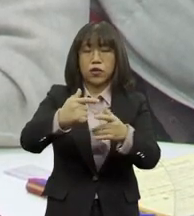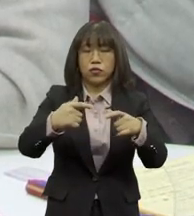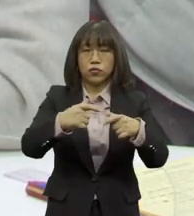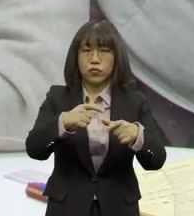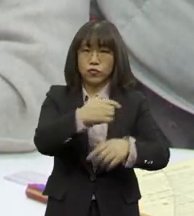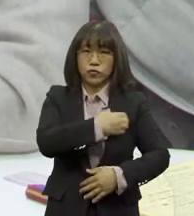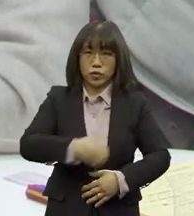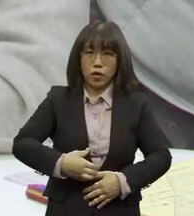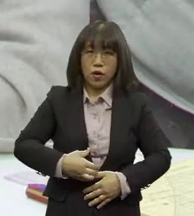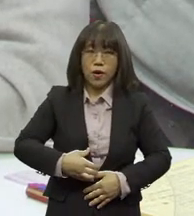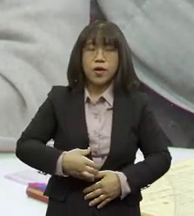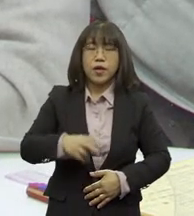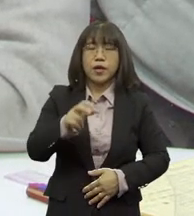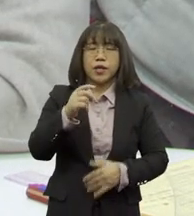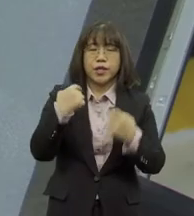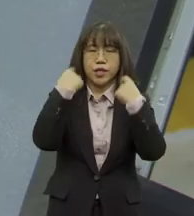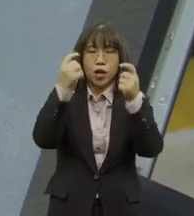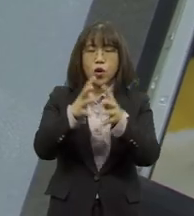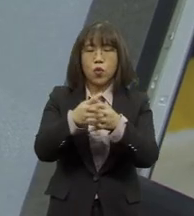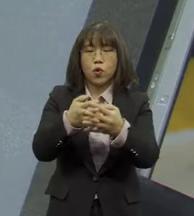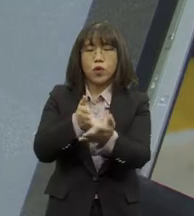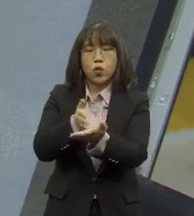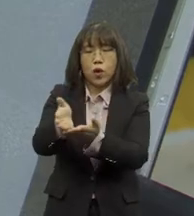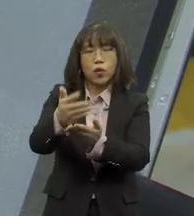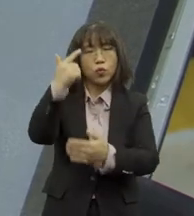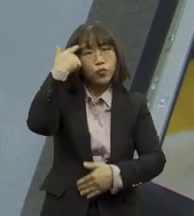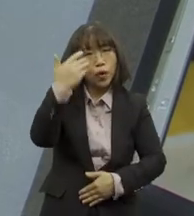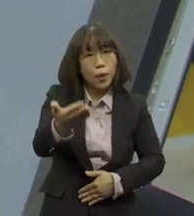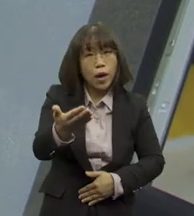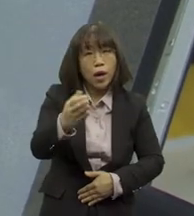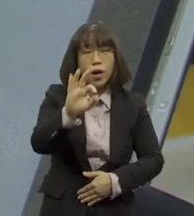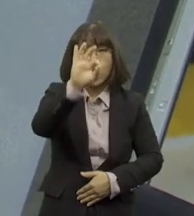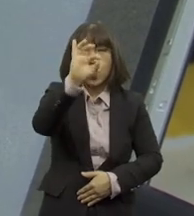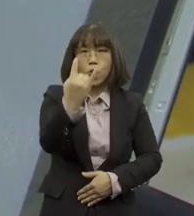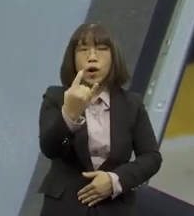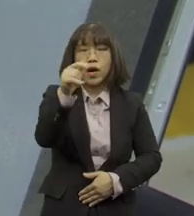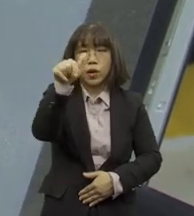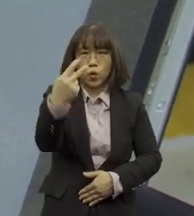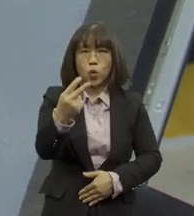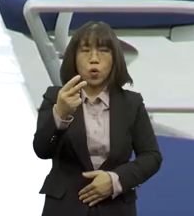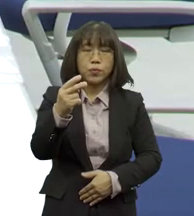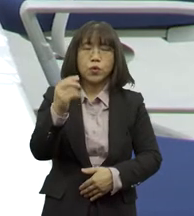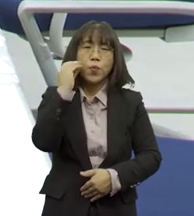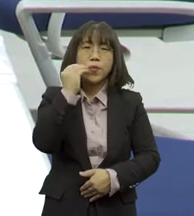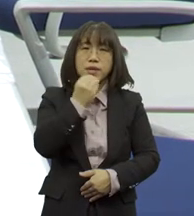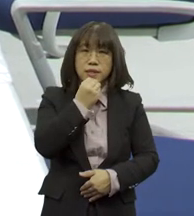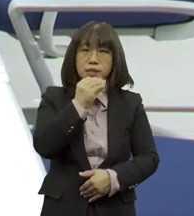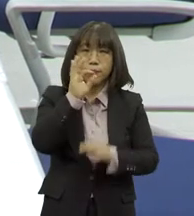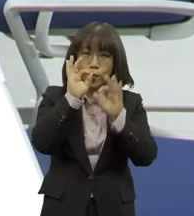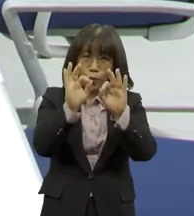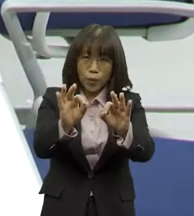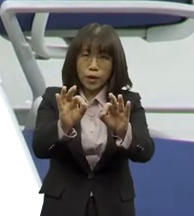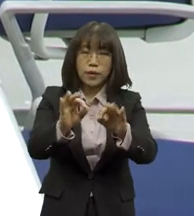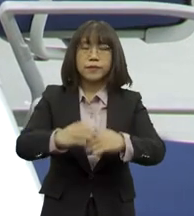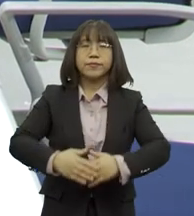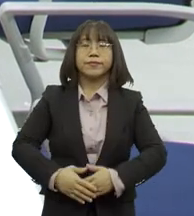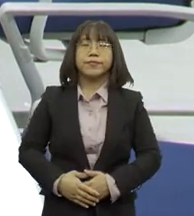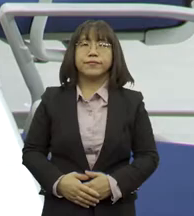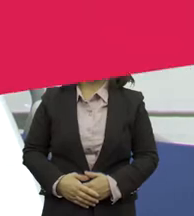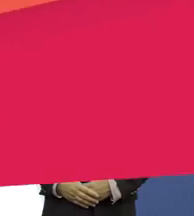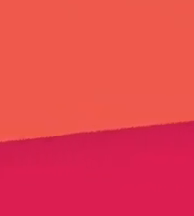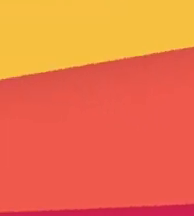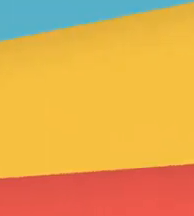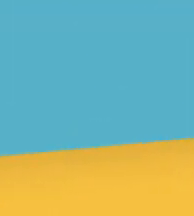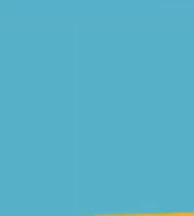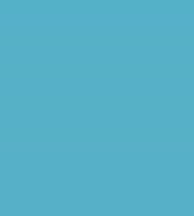사항은 강서구청 민원 여권과 여권팀으로 문의하거나 외교부 홈페이지를 참고하면 됩니다.